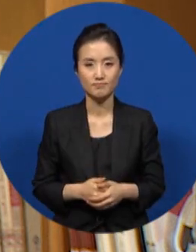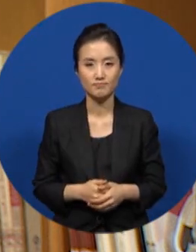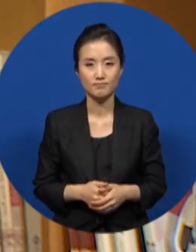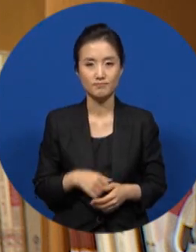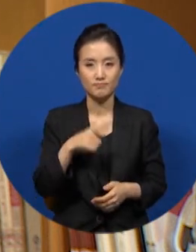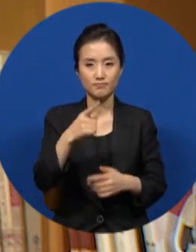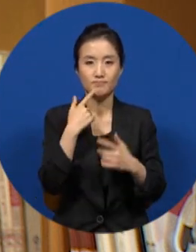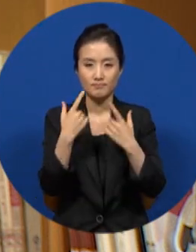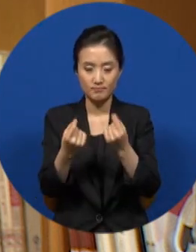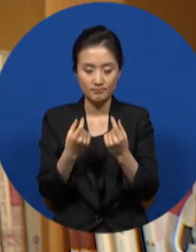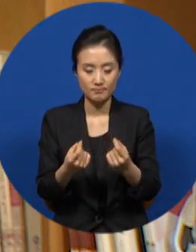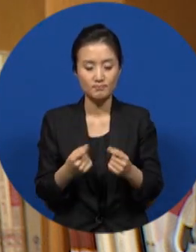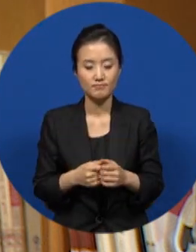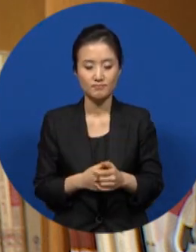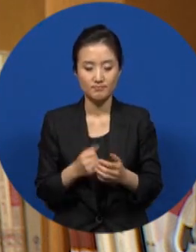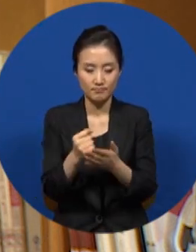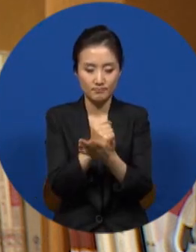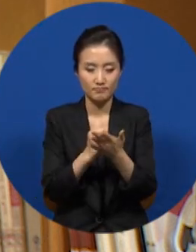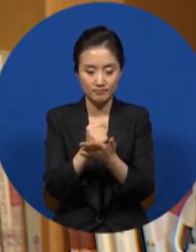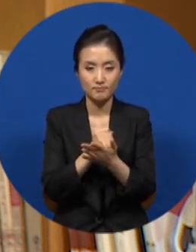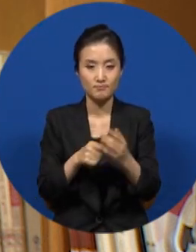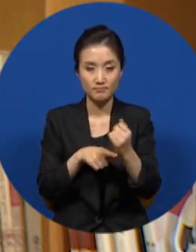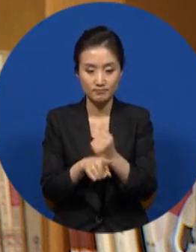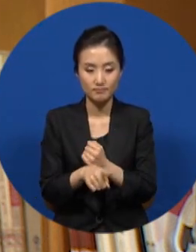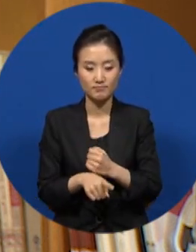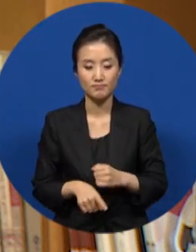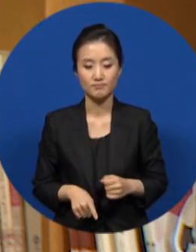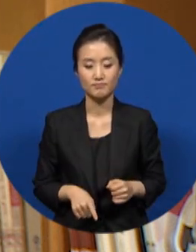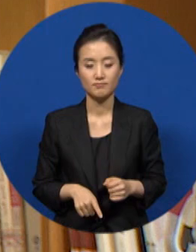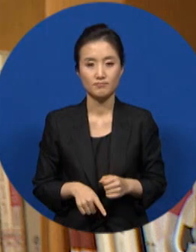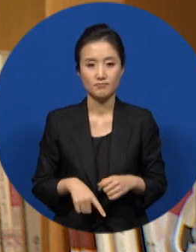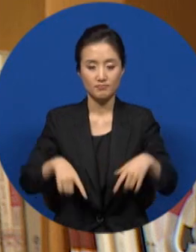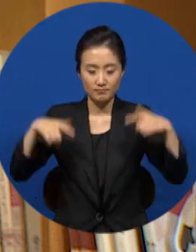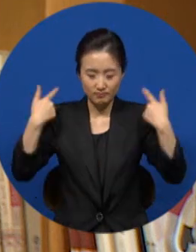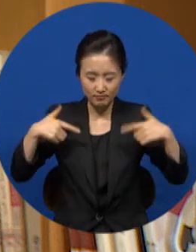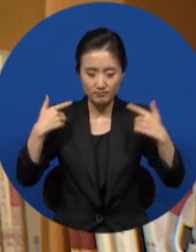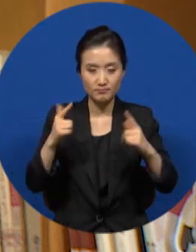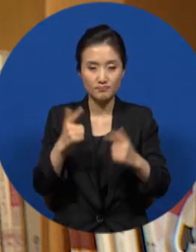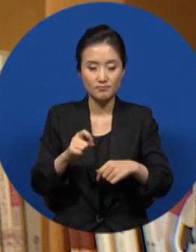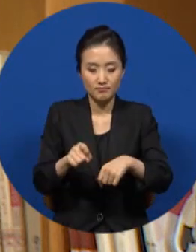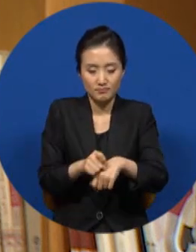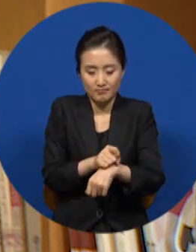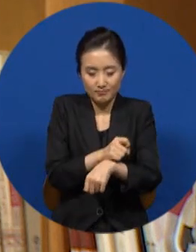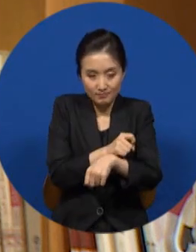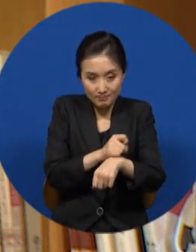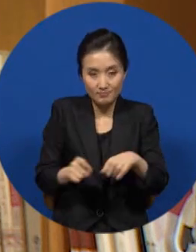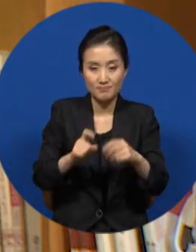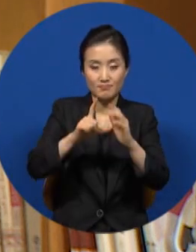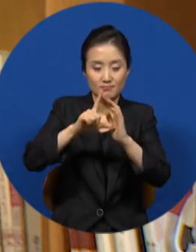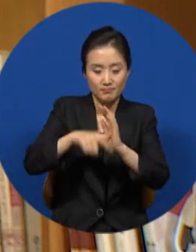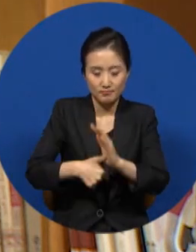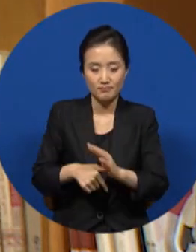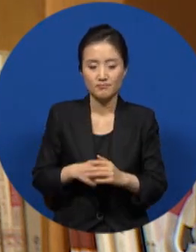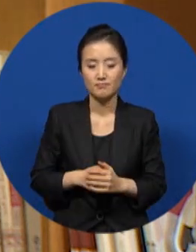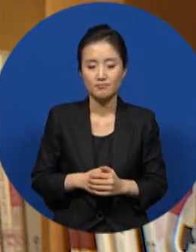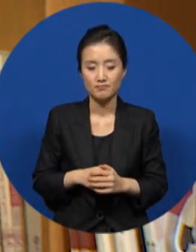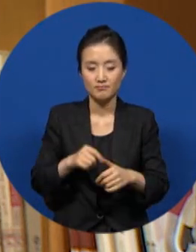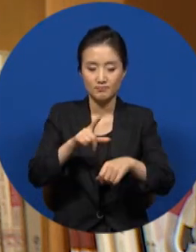기간에 준하는 것이 특정한 시점이라든지 이벤트 성이 아니다 이렇게 이제 알아두시면 되겠습니다.